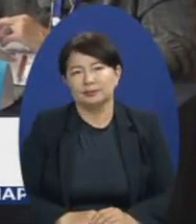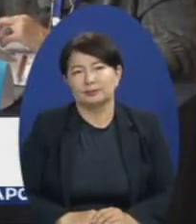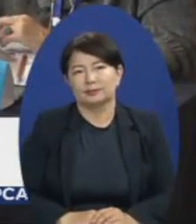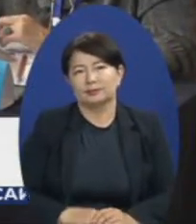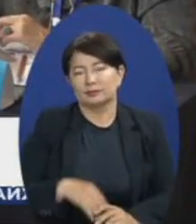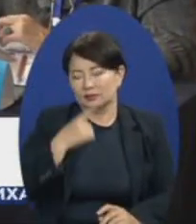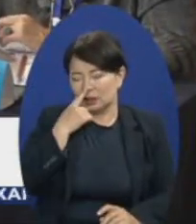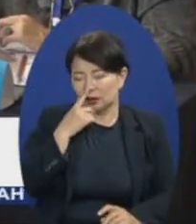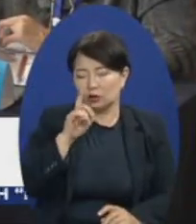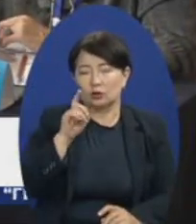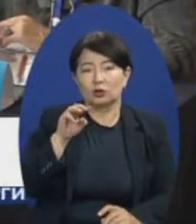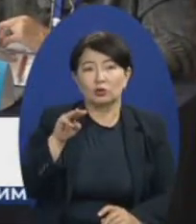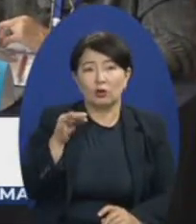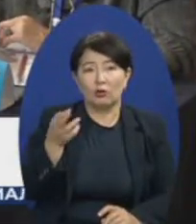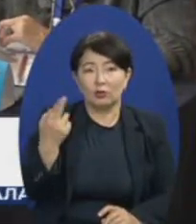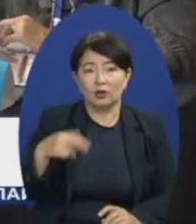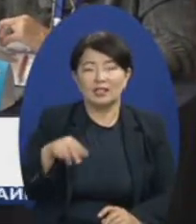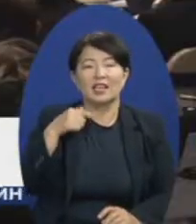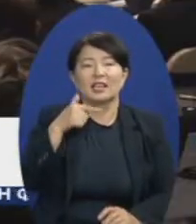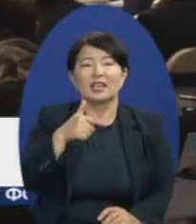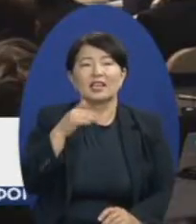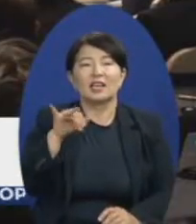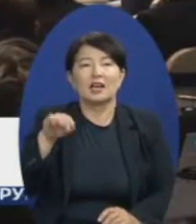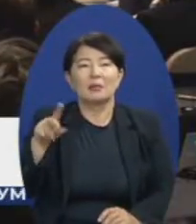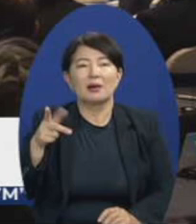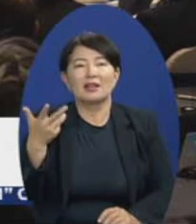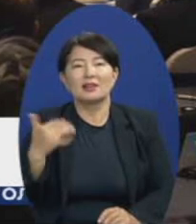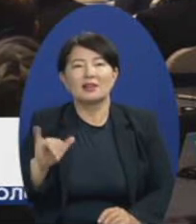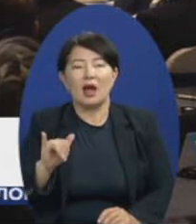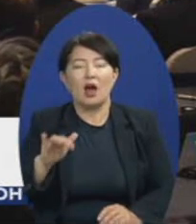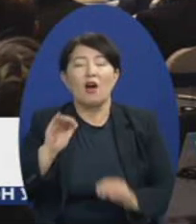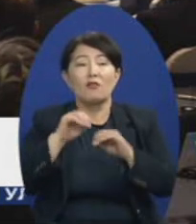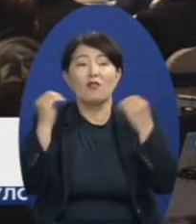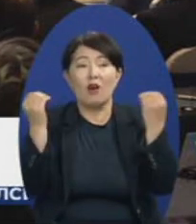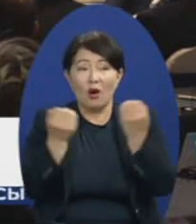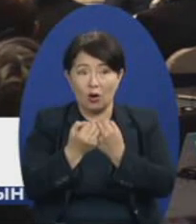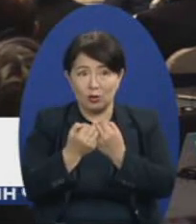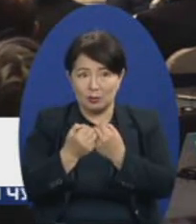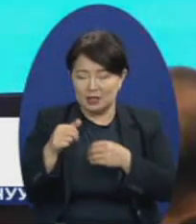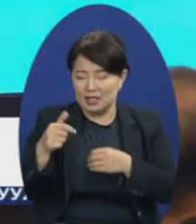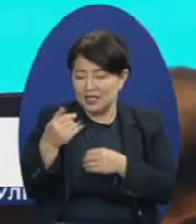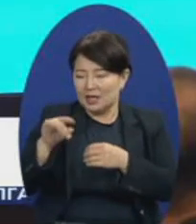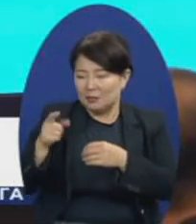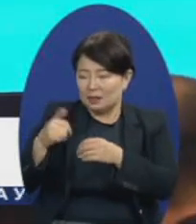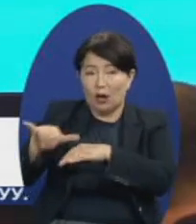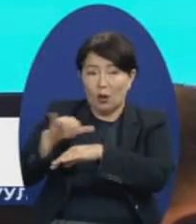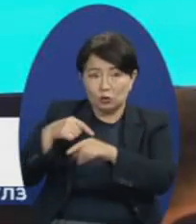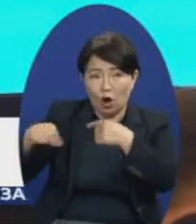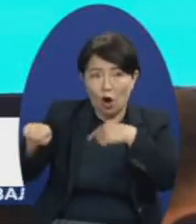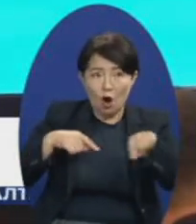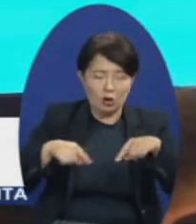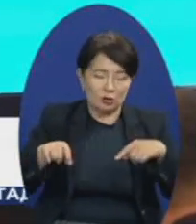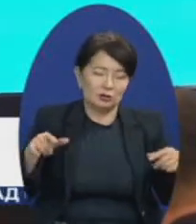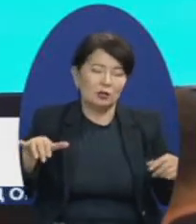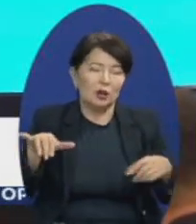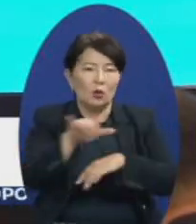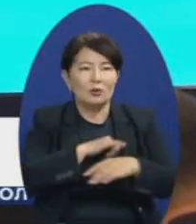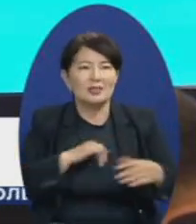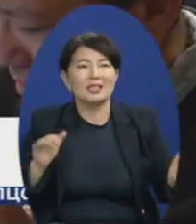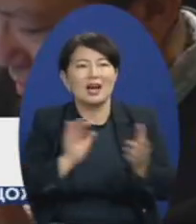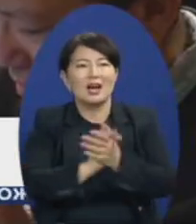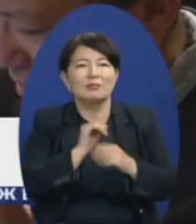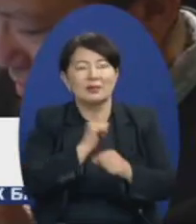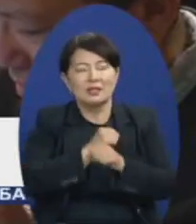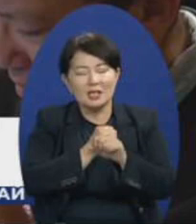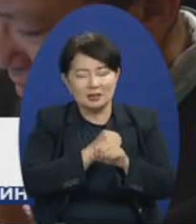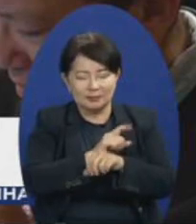Хятад төвдийн Гималайн 3 дугаар форум энэ жил хүн байгалийн зохицол, Гималайн улс орчмын бүс нутгийн хамтын ажил ажиллагааны үр дүн хуваалцахна гэсэн уриандор